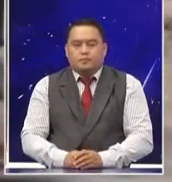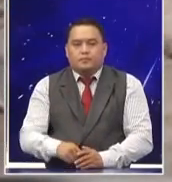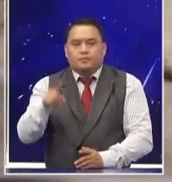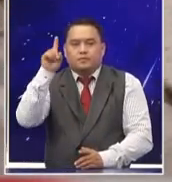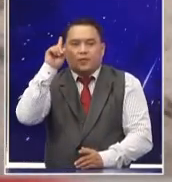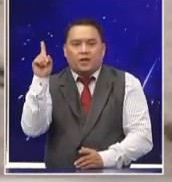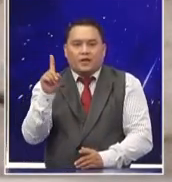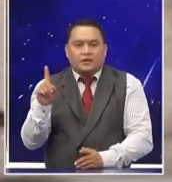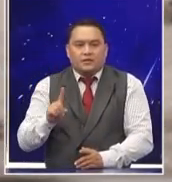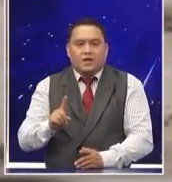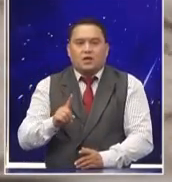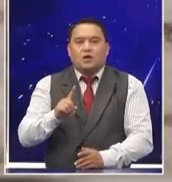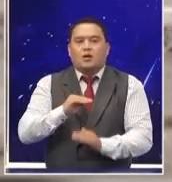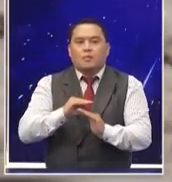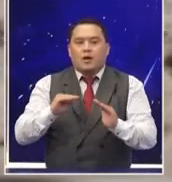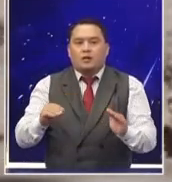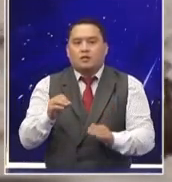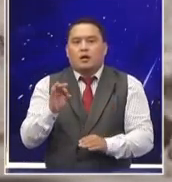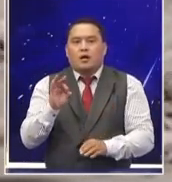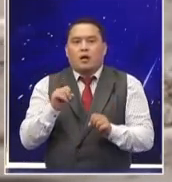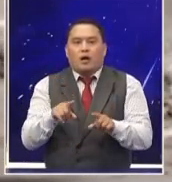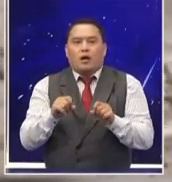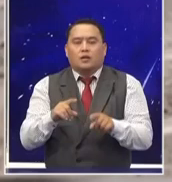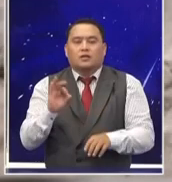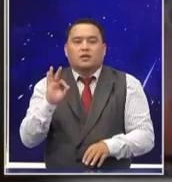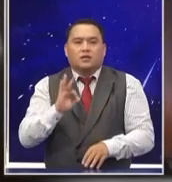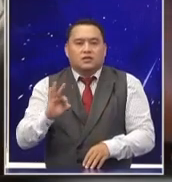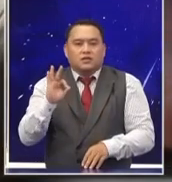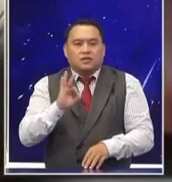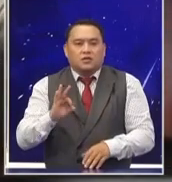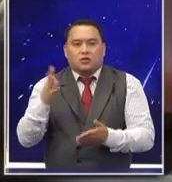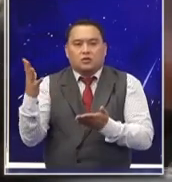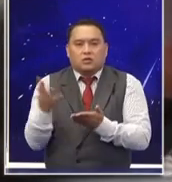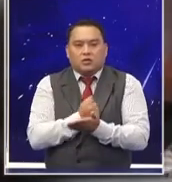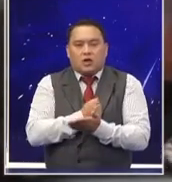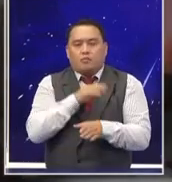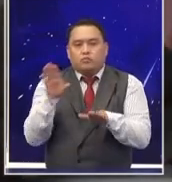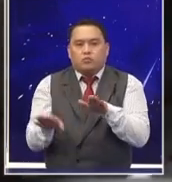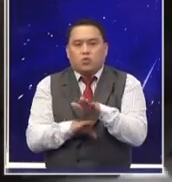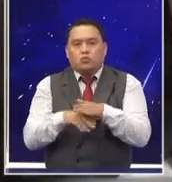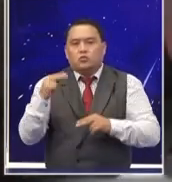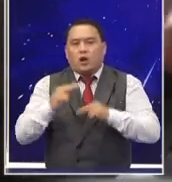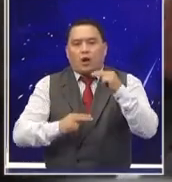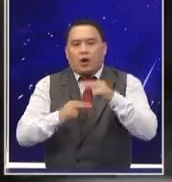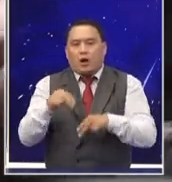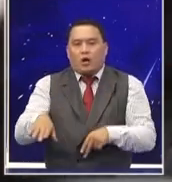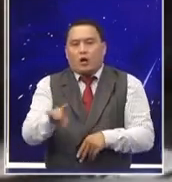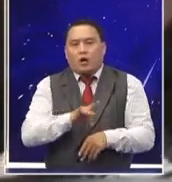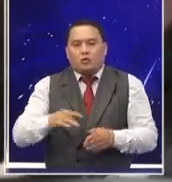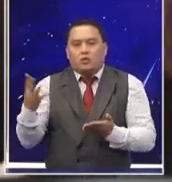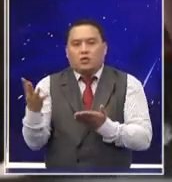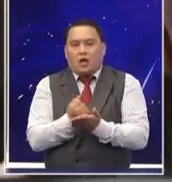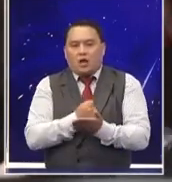Израильде оқушылар жүздеген алтын тиыннан тұратын қазына тауып алды. Балалар көмбені жаңа үйлер салынып жатқан ауданнан